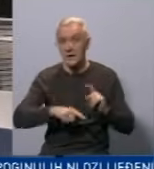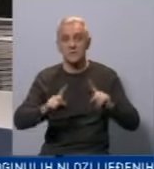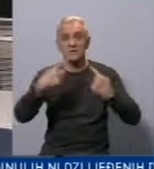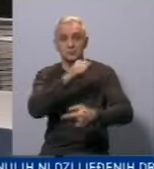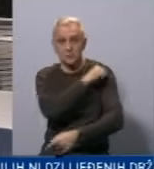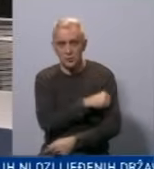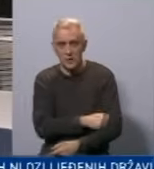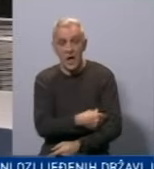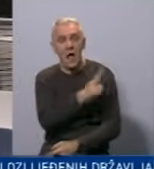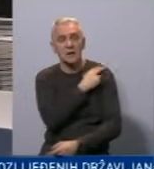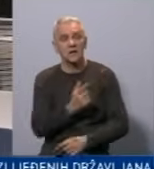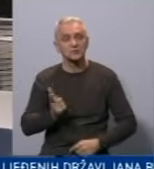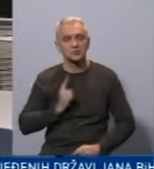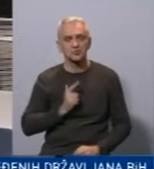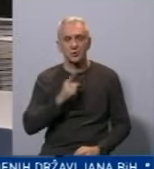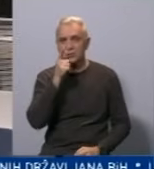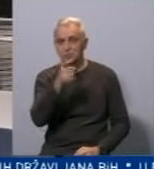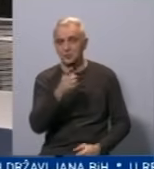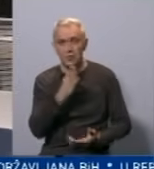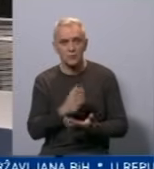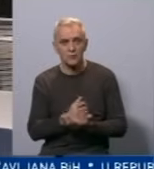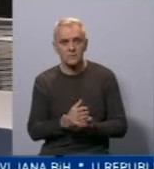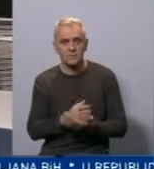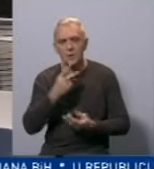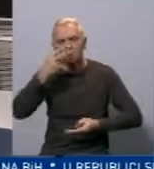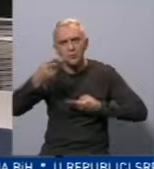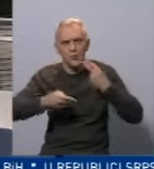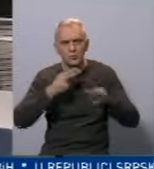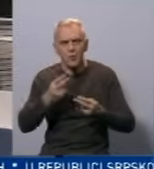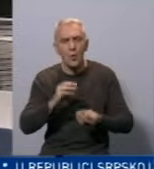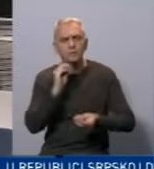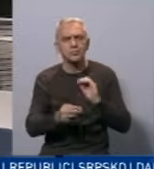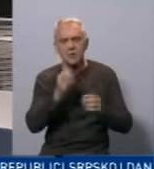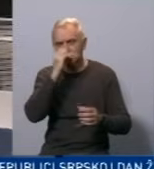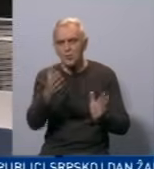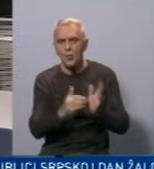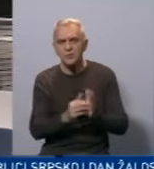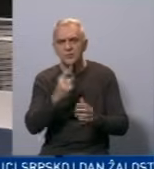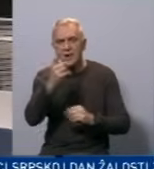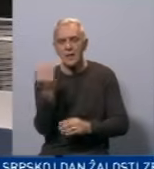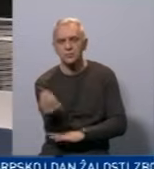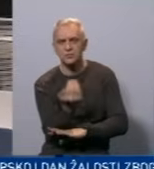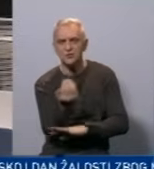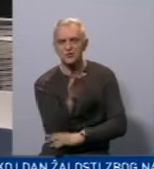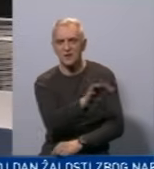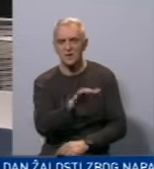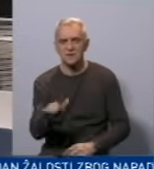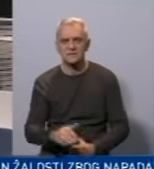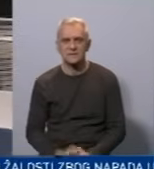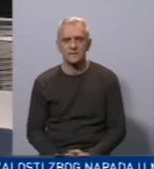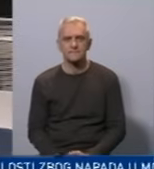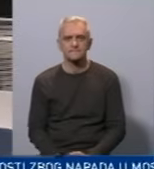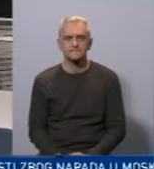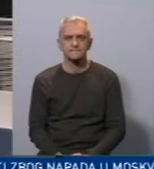krajem sljedeće godine, a nadležni očekuju da će ovim biti stavljen pod kontrolu problem zloupotrebe i prosjačenja